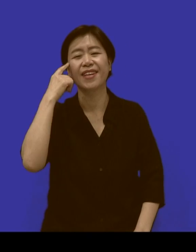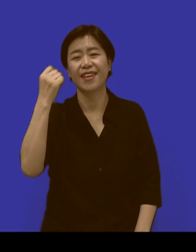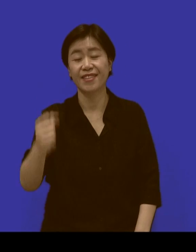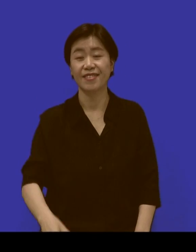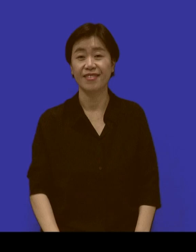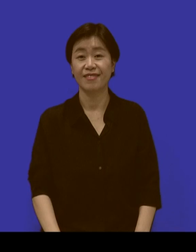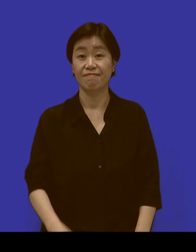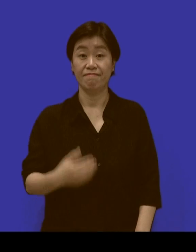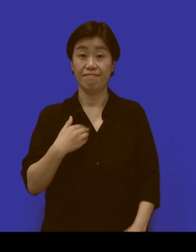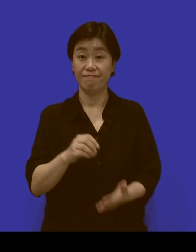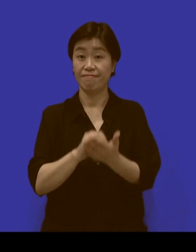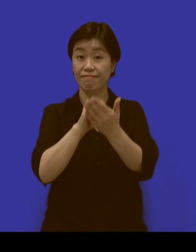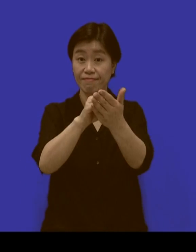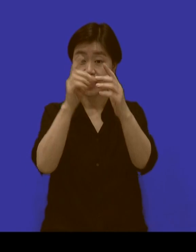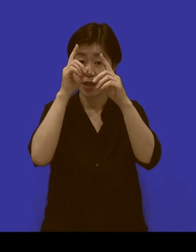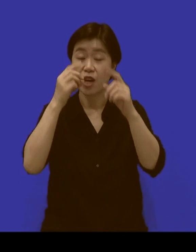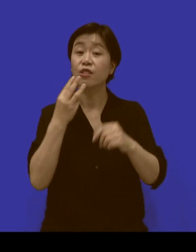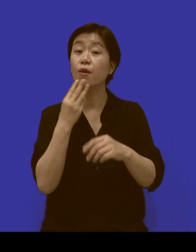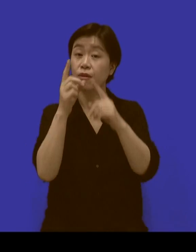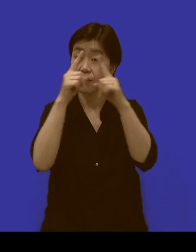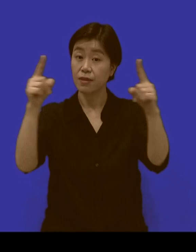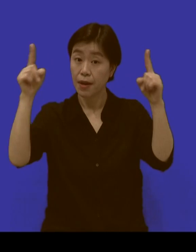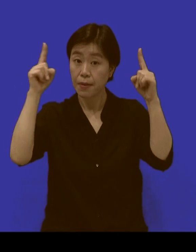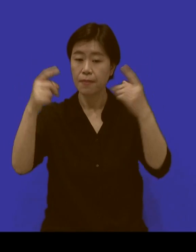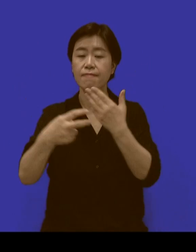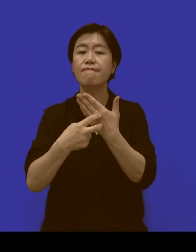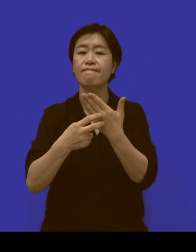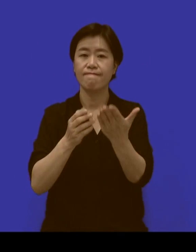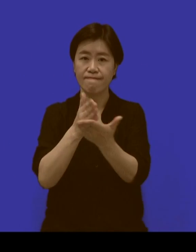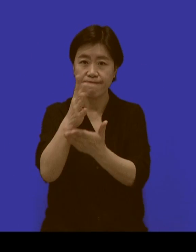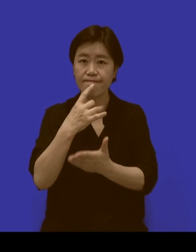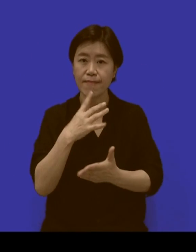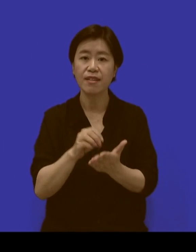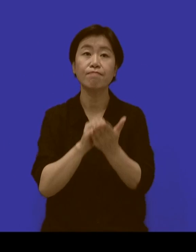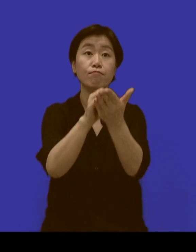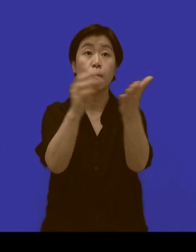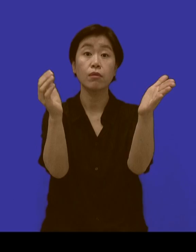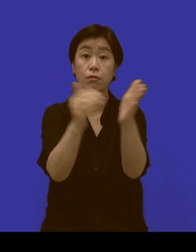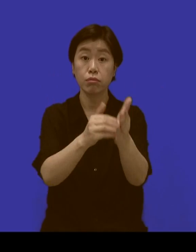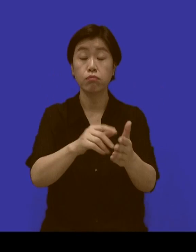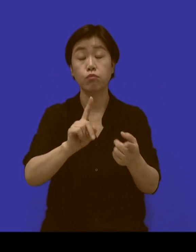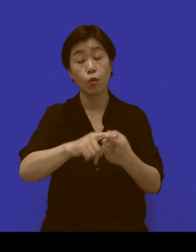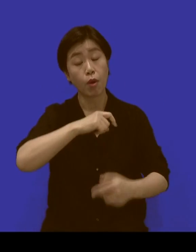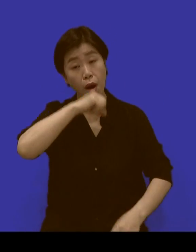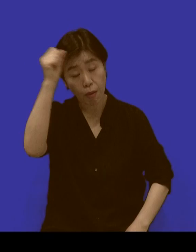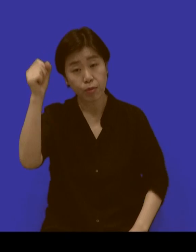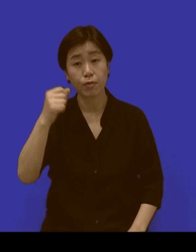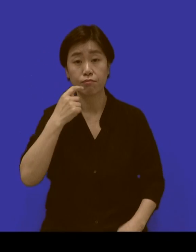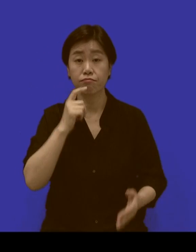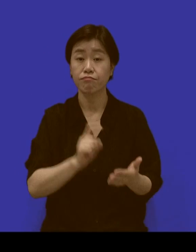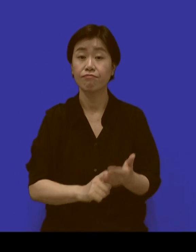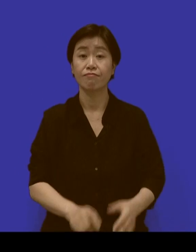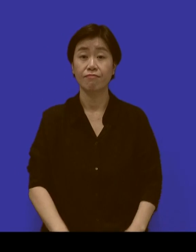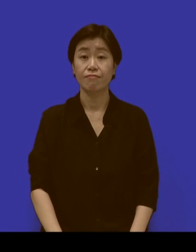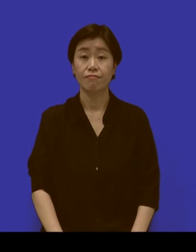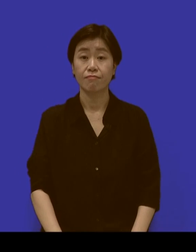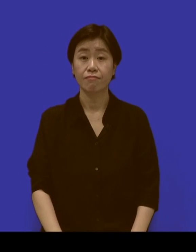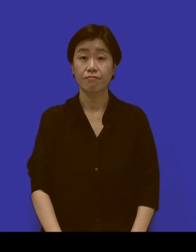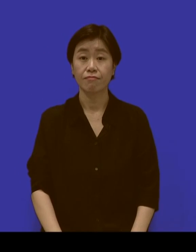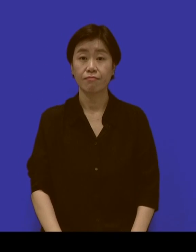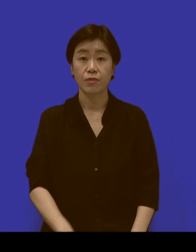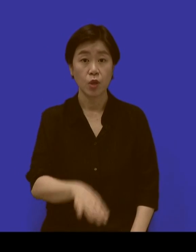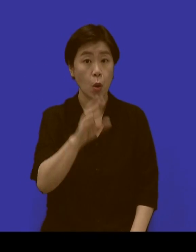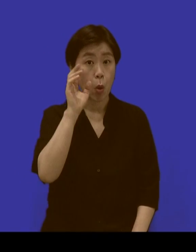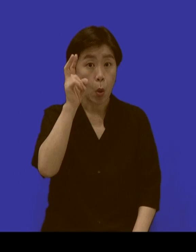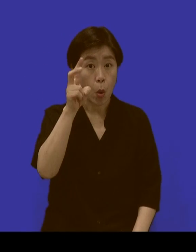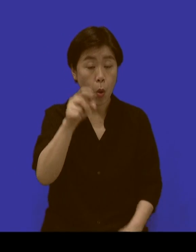서울대학교 의과대학밖에 하지 않았고 뭐 해서 잘 들어갔고 다니면서도 네, 뭐 혹시